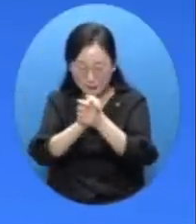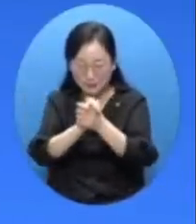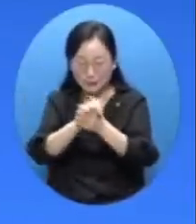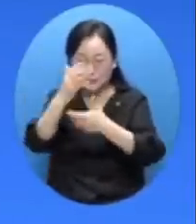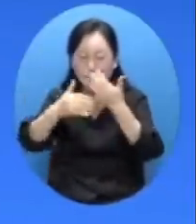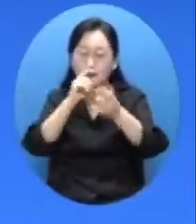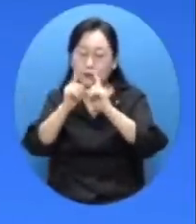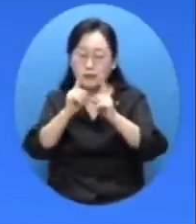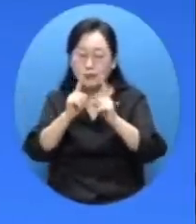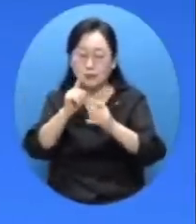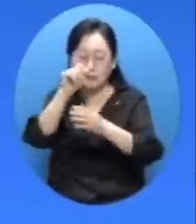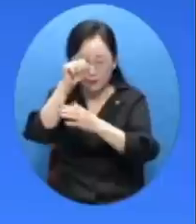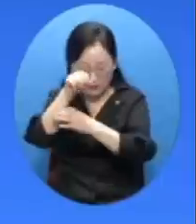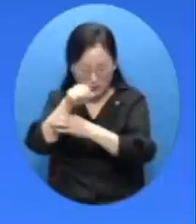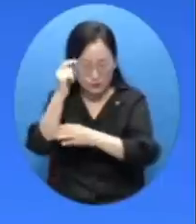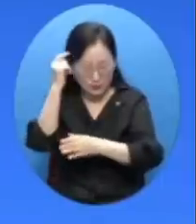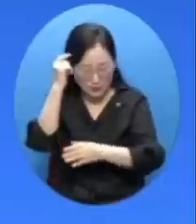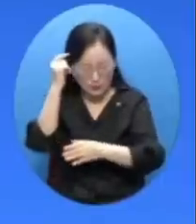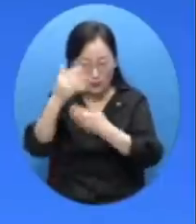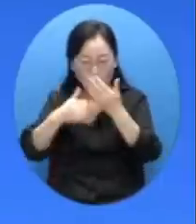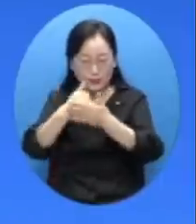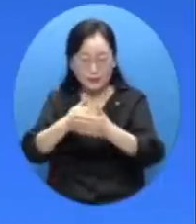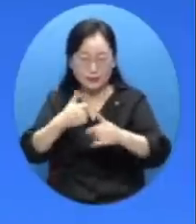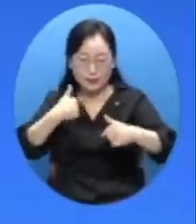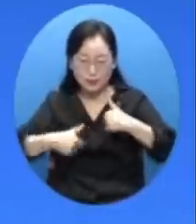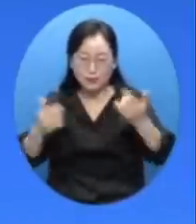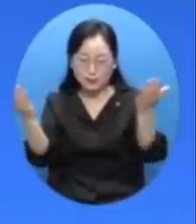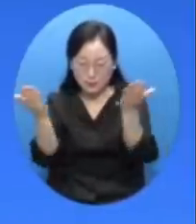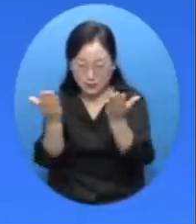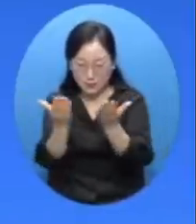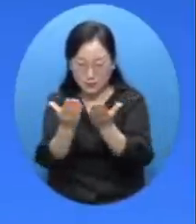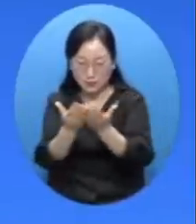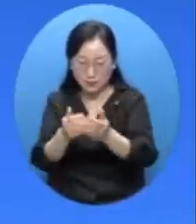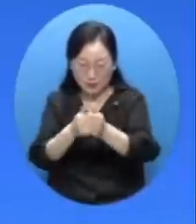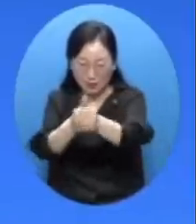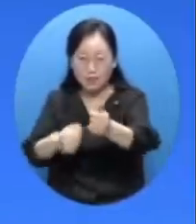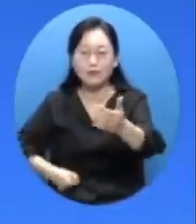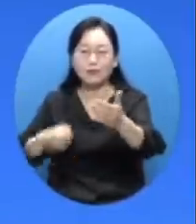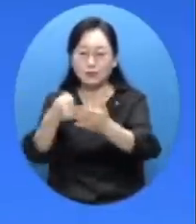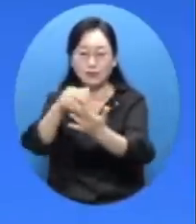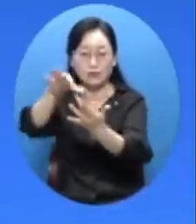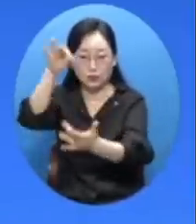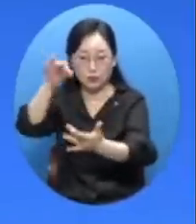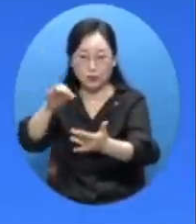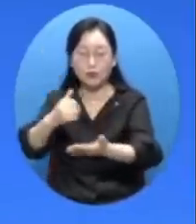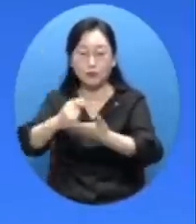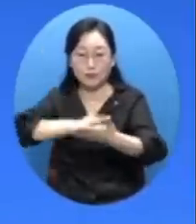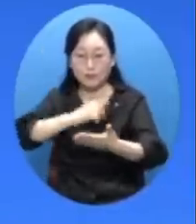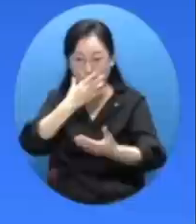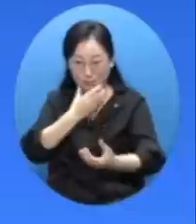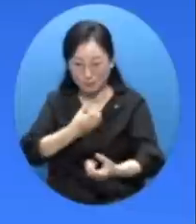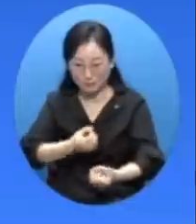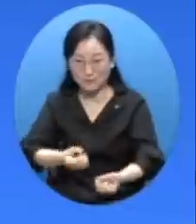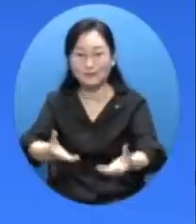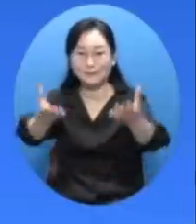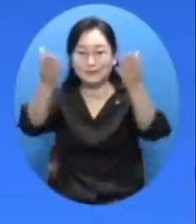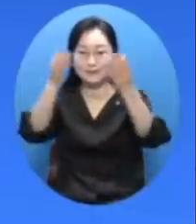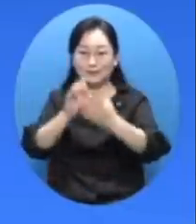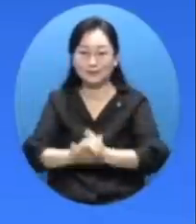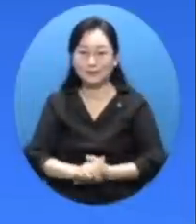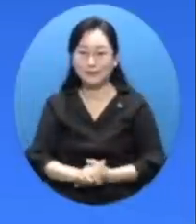말씀을 묵상하고 하나님의 기뻐하신 뜻을 따라 결정하고 선택하는 여러분 모두가 되기를 주님의 이름으로